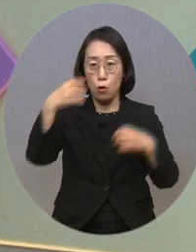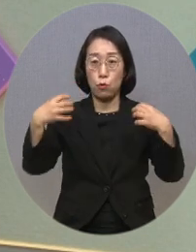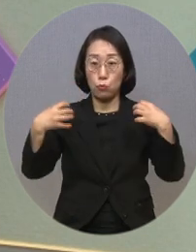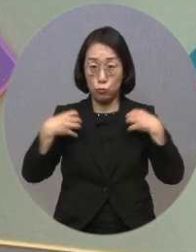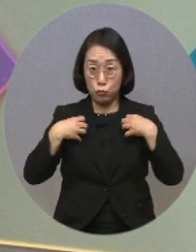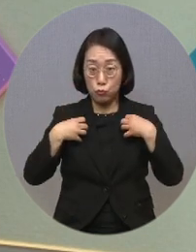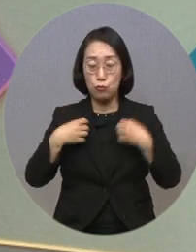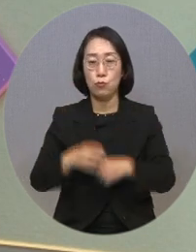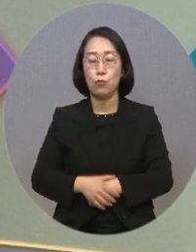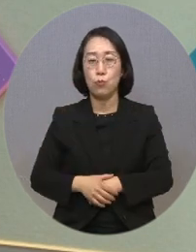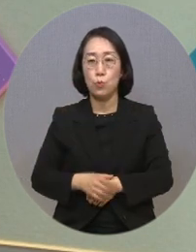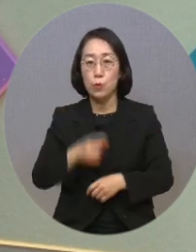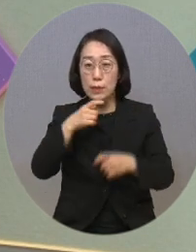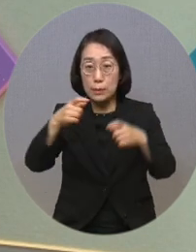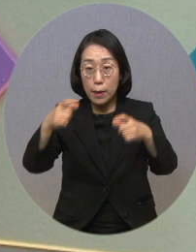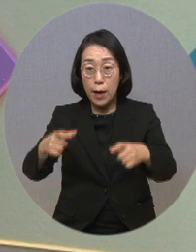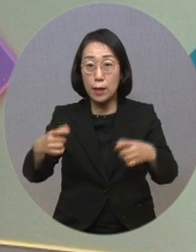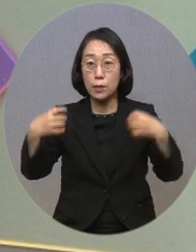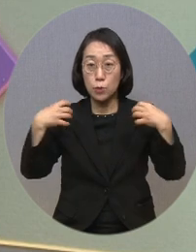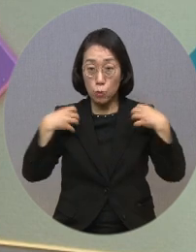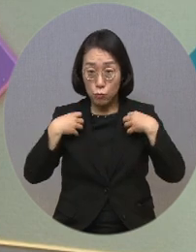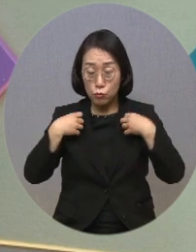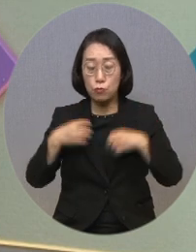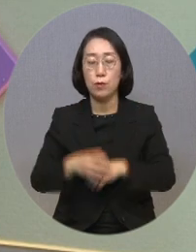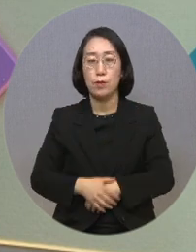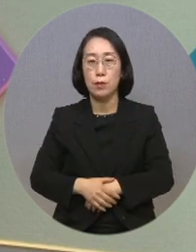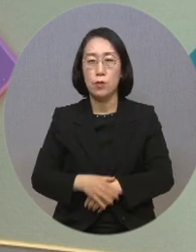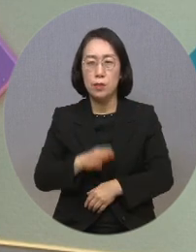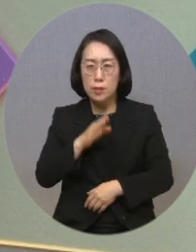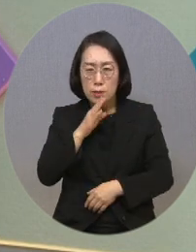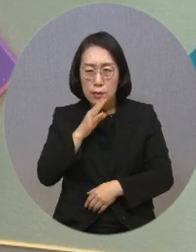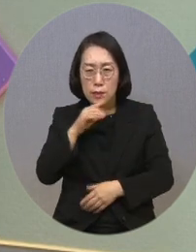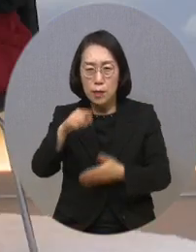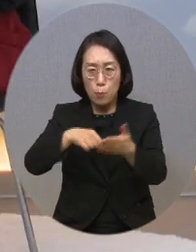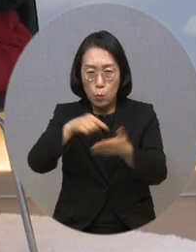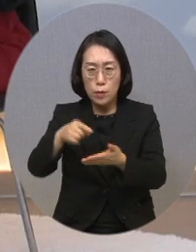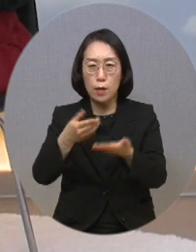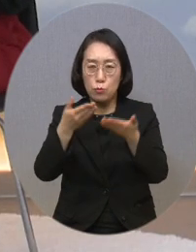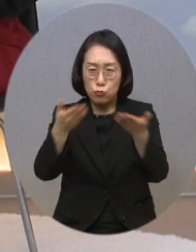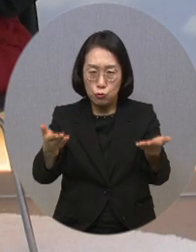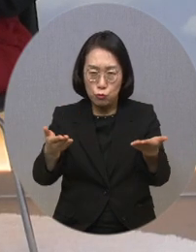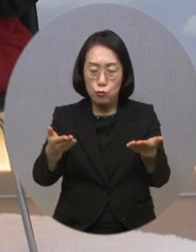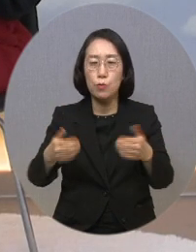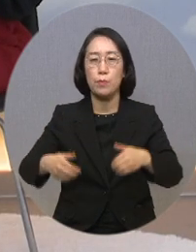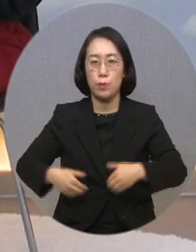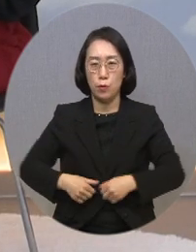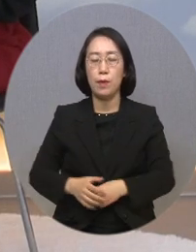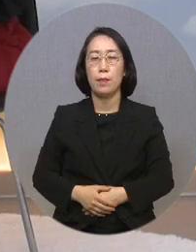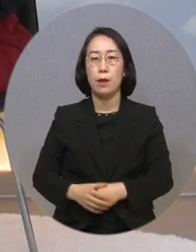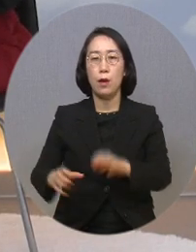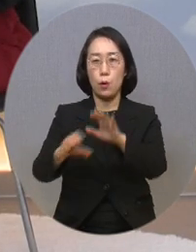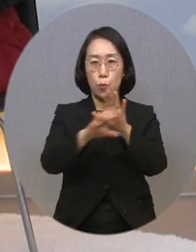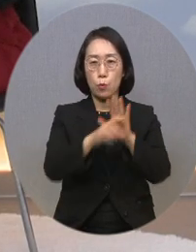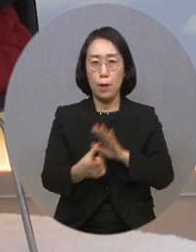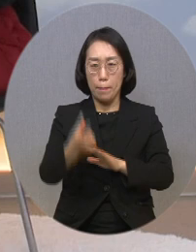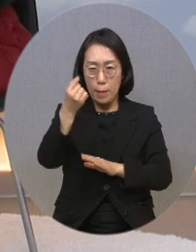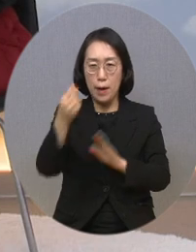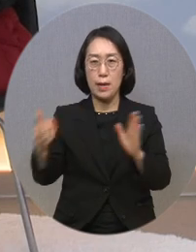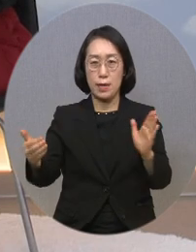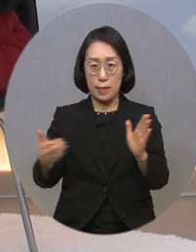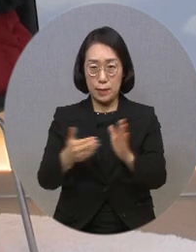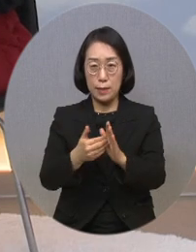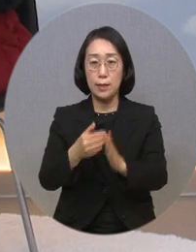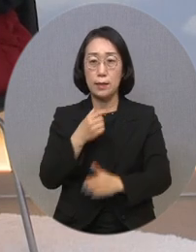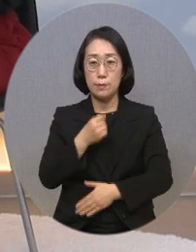현실적인 보상을 적극적으로 해줘야 된다, 그렇게 생각합니다. 네. 코로나19가 빨리 종식되기를 바라는 마음으로 두